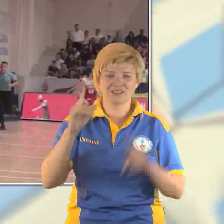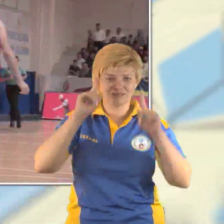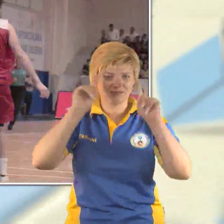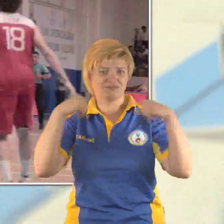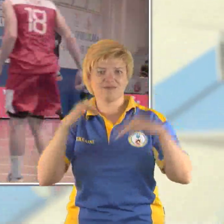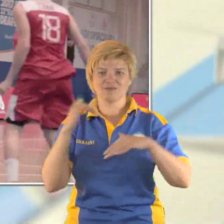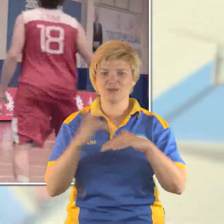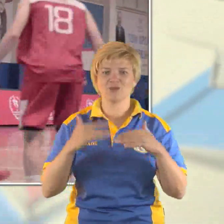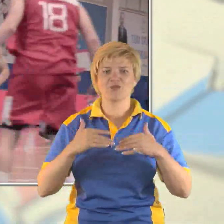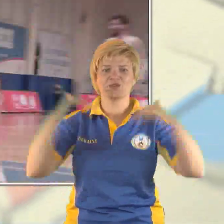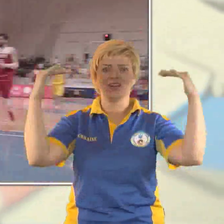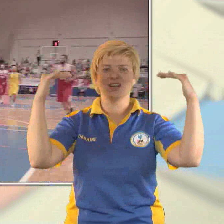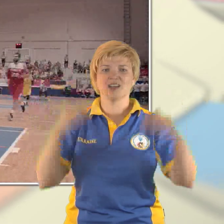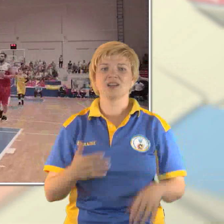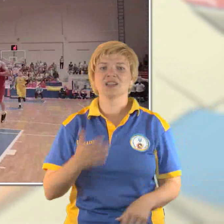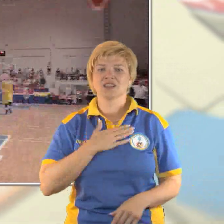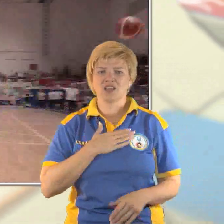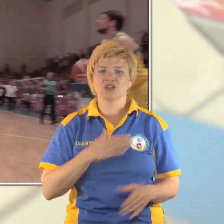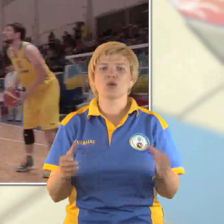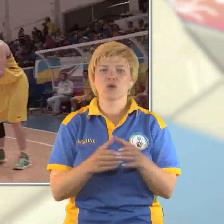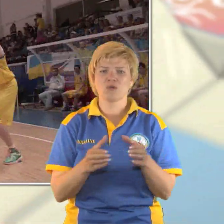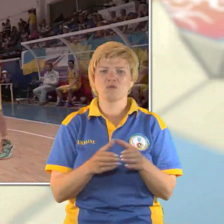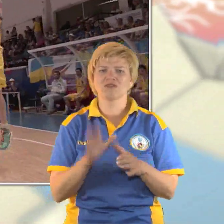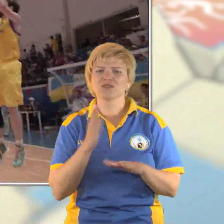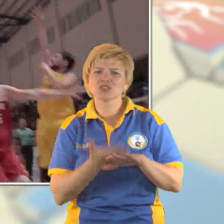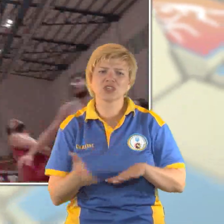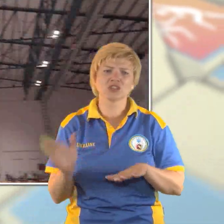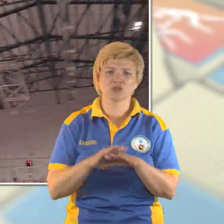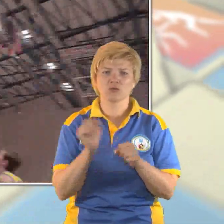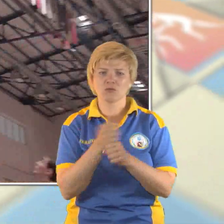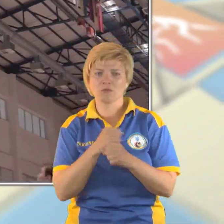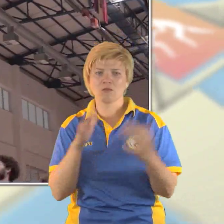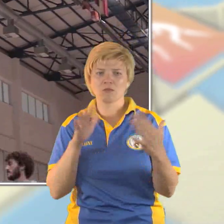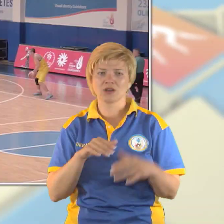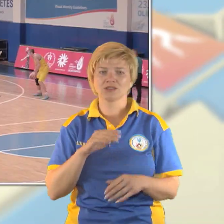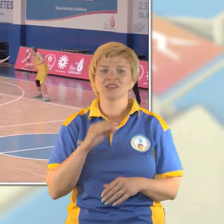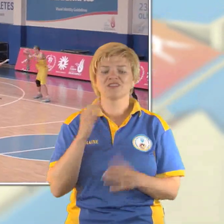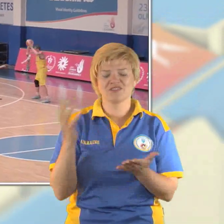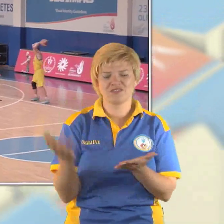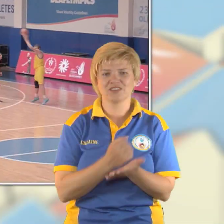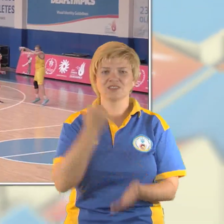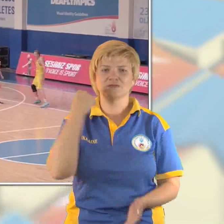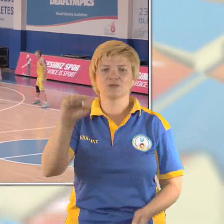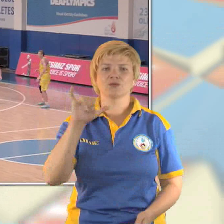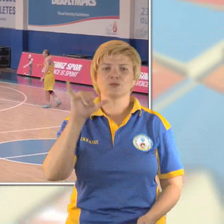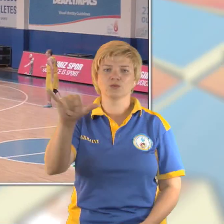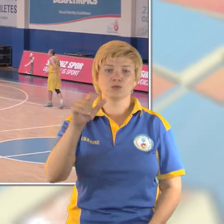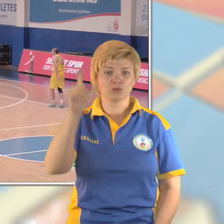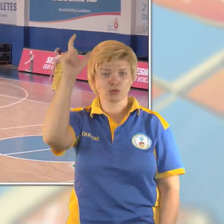несамовитим уболівальникам. Наша команда в непростому матчі перемагає збірну Туреччини і виходить у